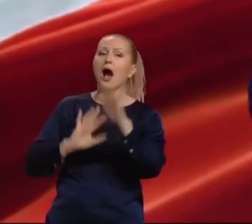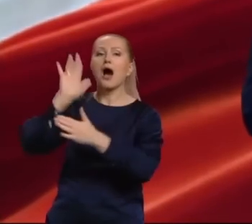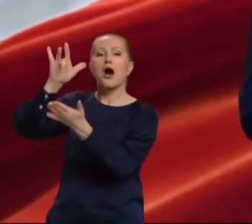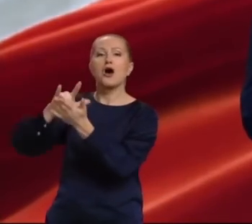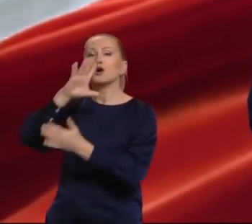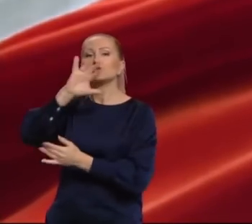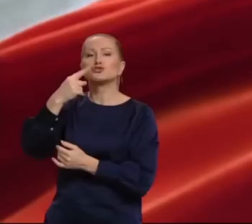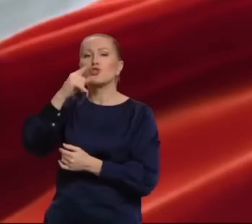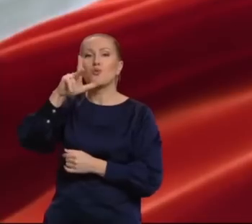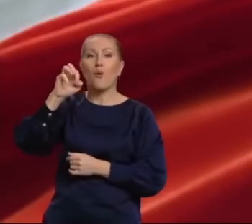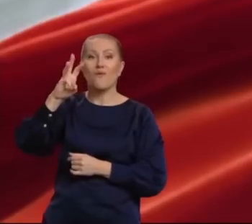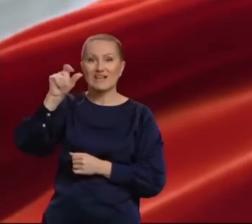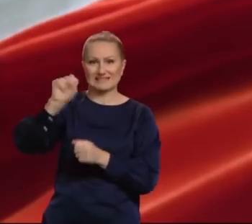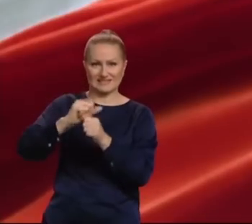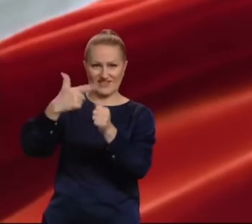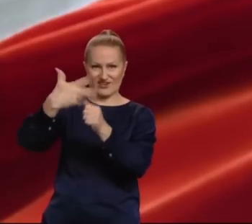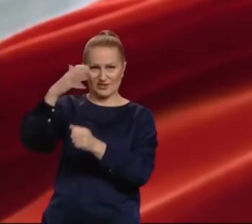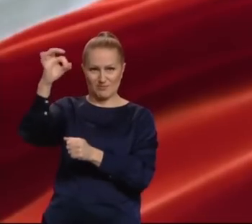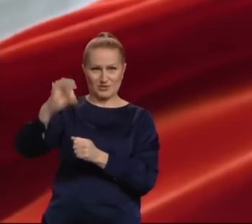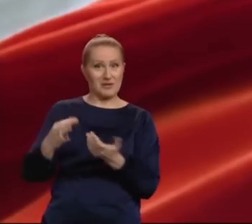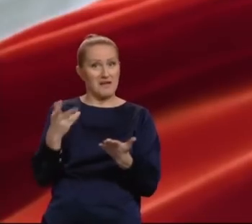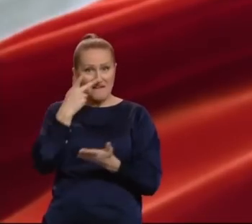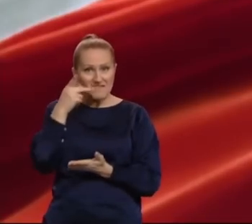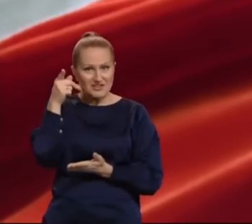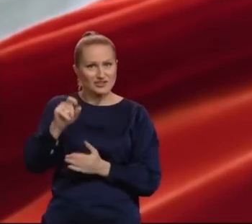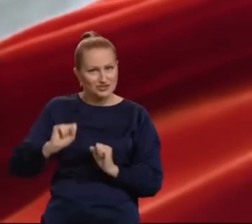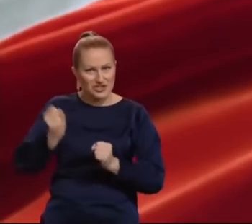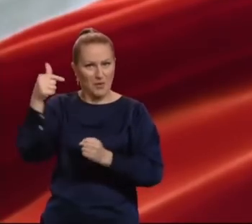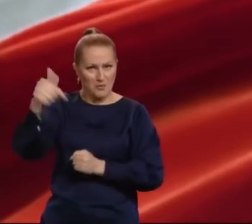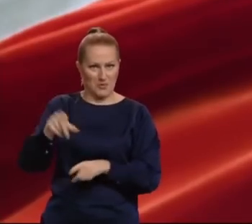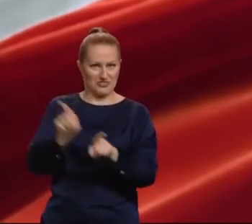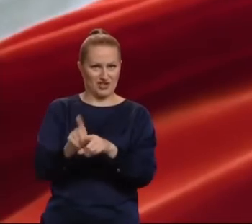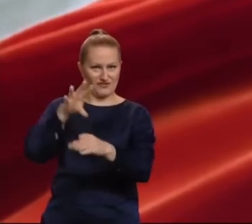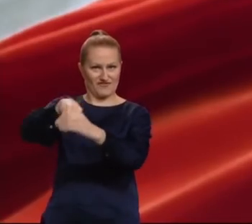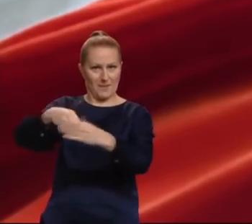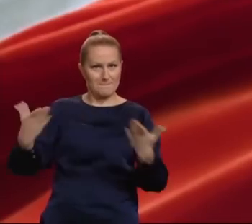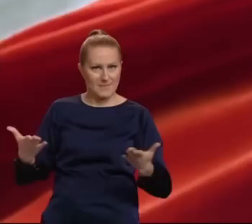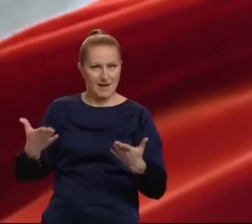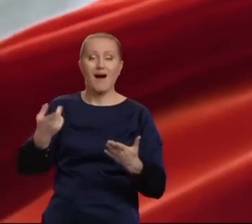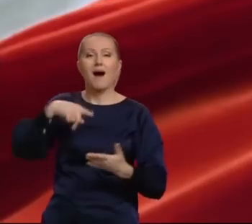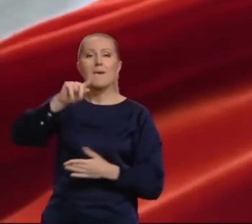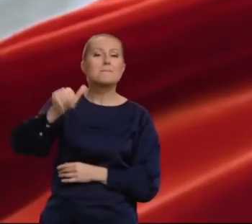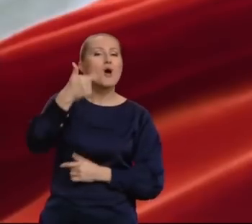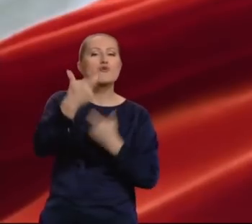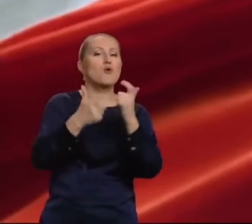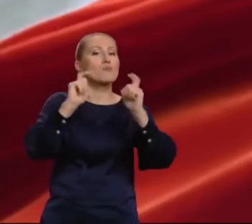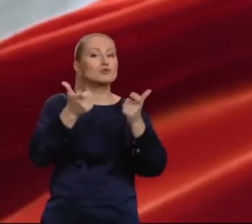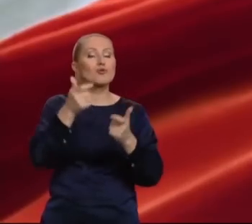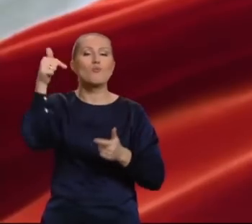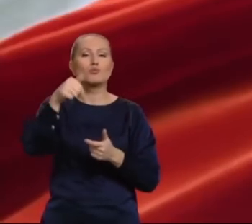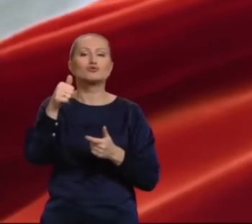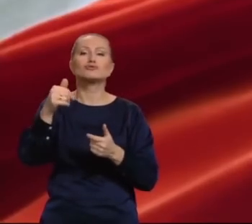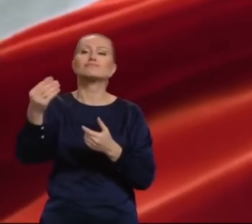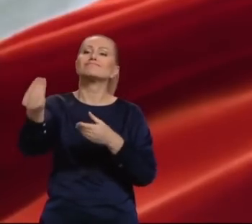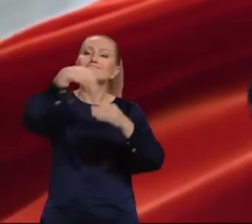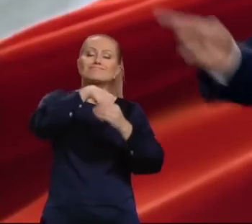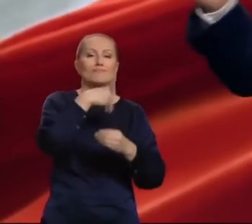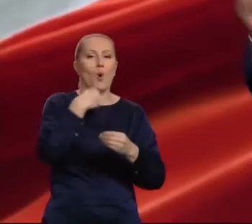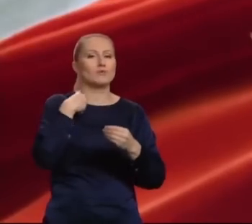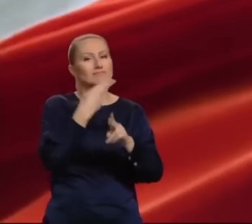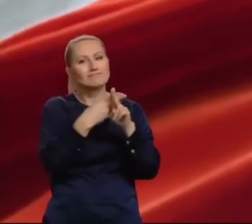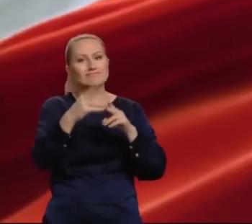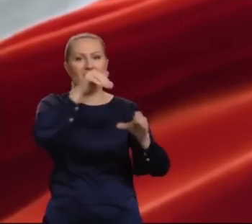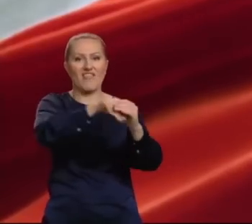wynosi 25%. I z tym też coś trzeba zrobić. Co to jest pierwsza Szydłowiec? Rzecz, którą trzeba zrobić, to sprowadzić do Polski inwestycje.